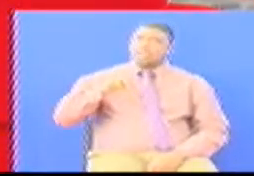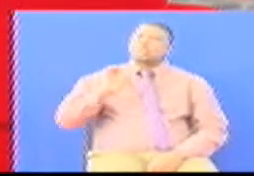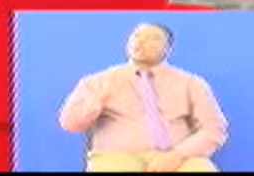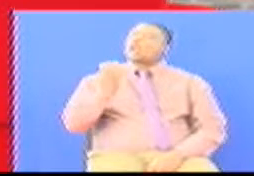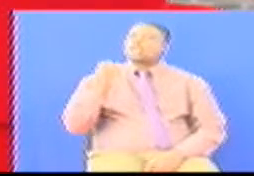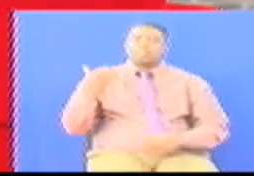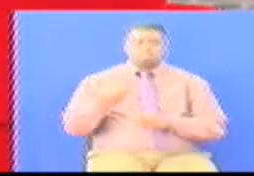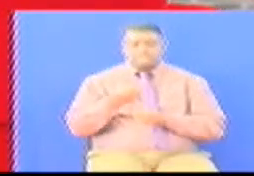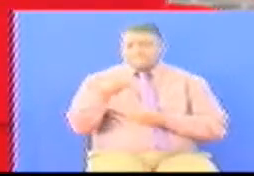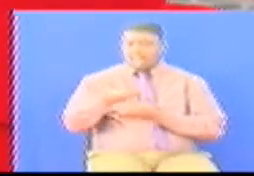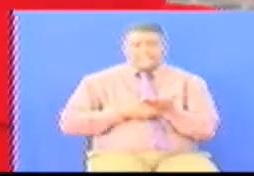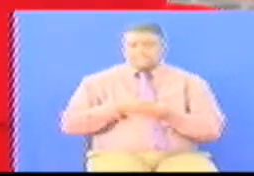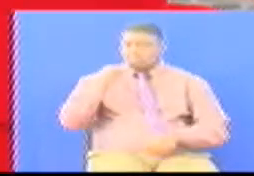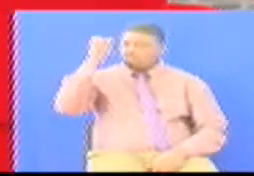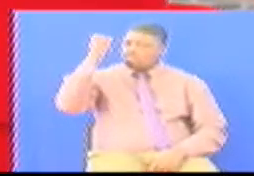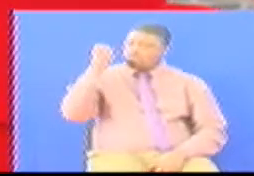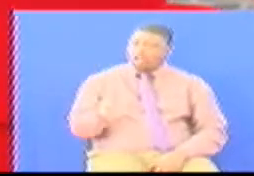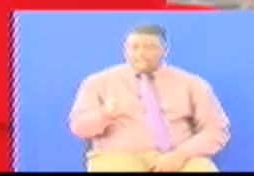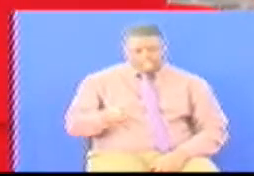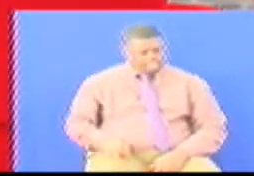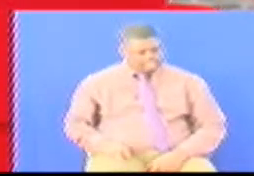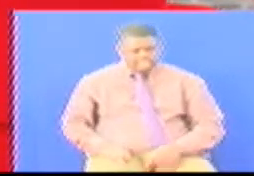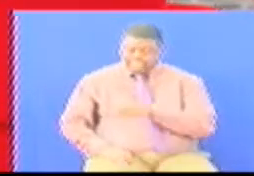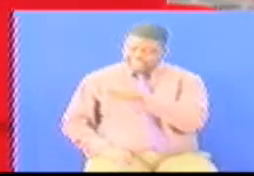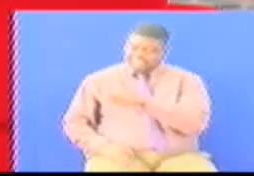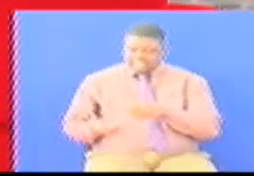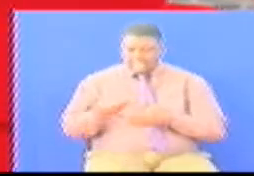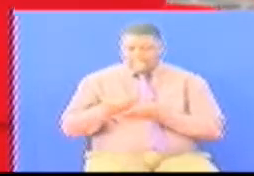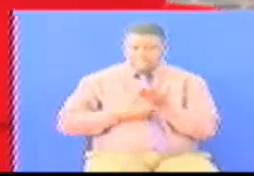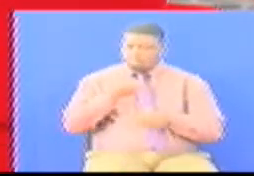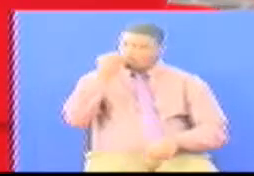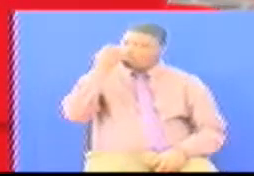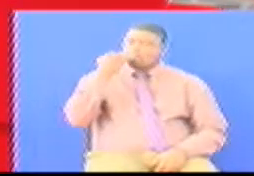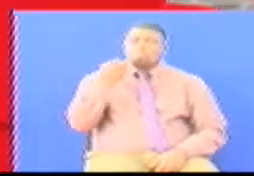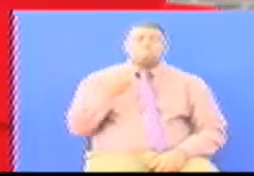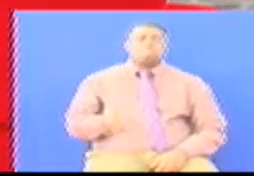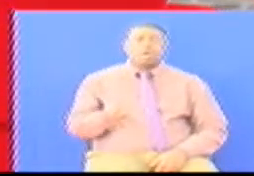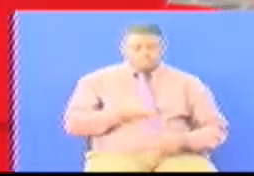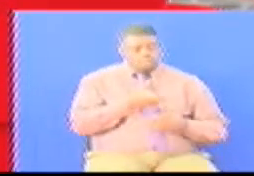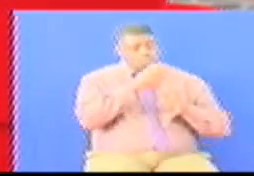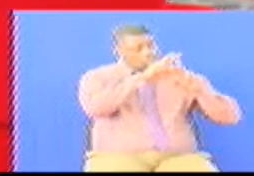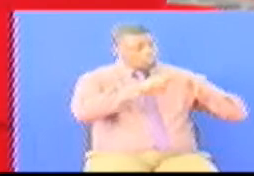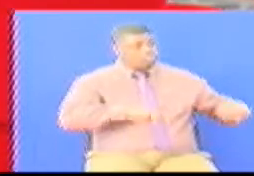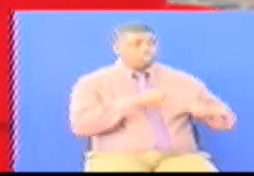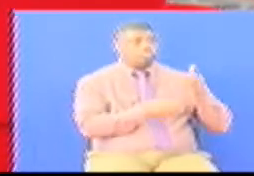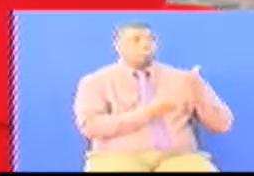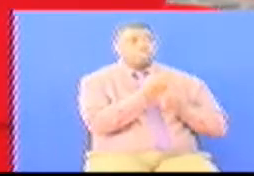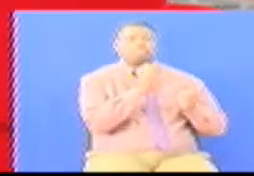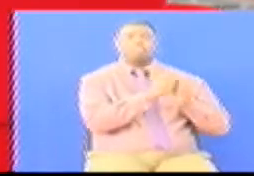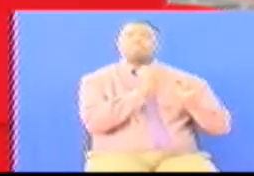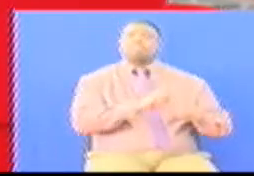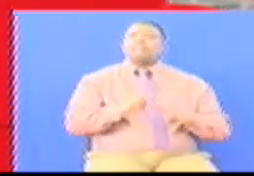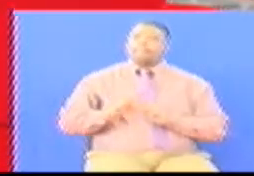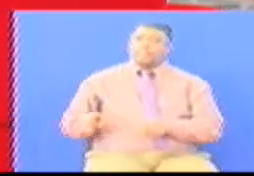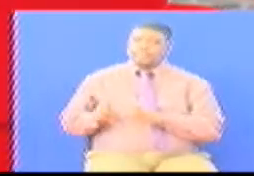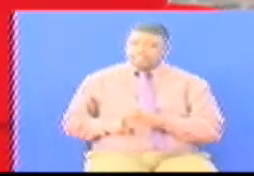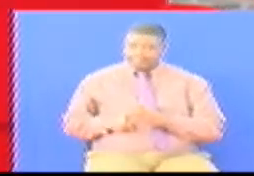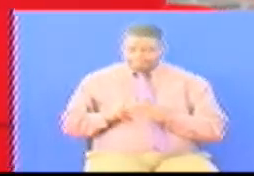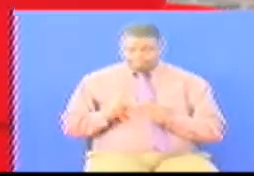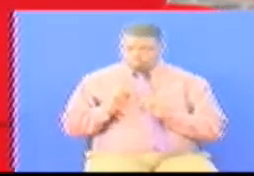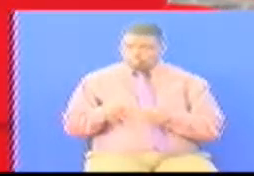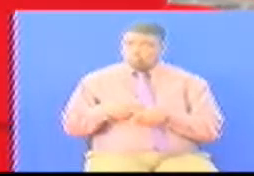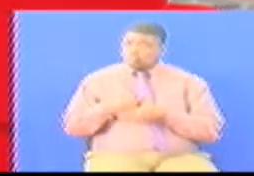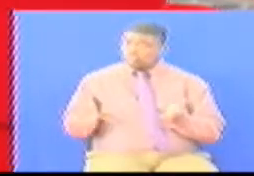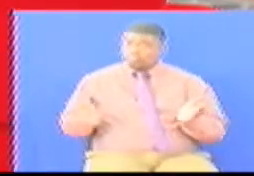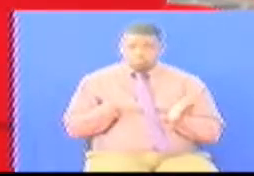opinion. Mheshimiwa Speaker, kampuni ya Stami Gold ilipata hati mbaya ya ukaguzi kutokana na masuala mbalimbali kama ifuatavyo: kutokuwepo kwa